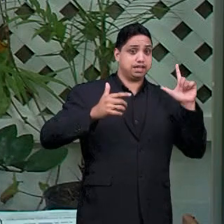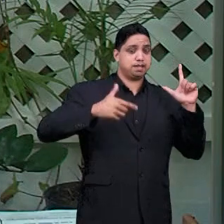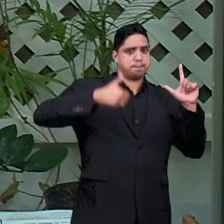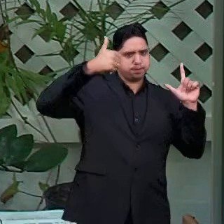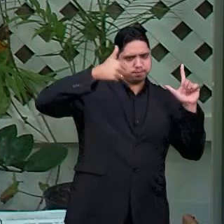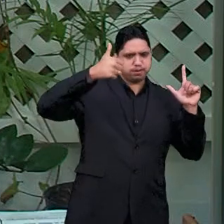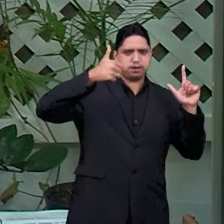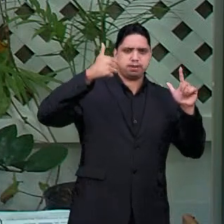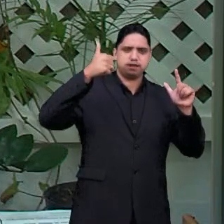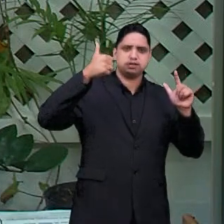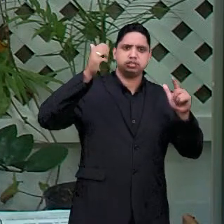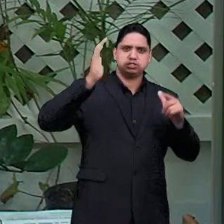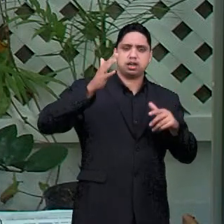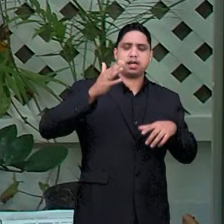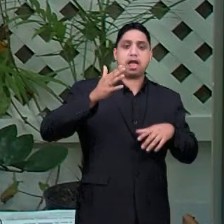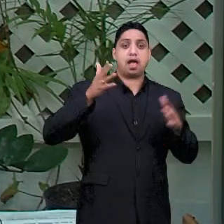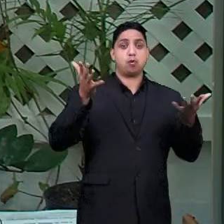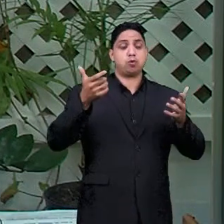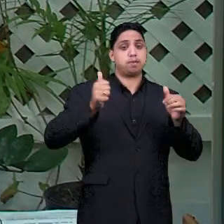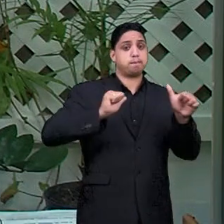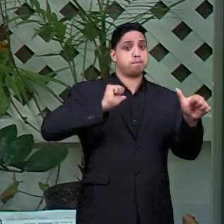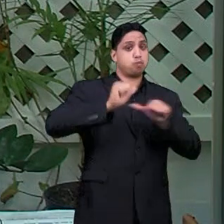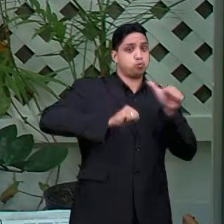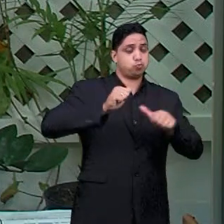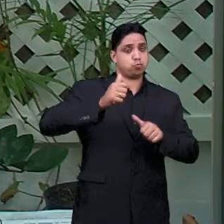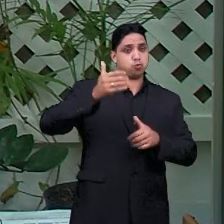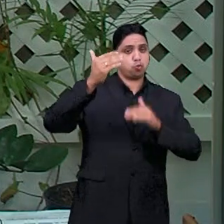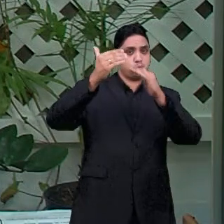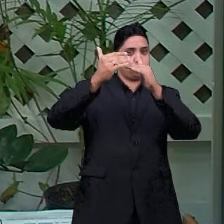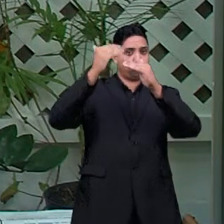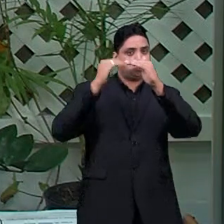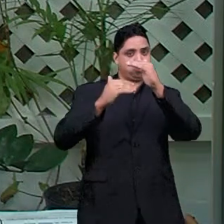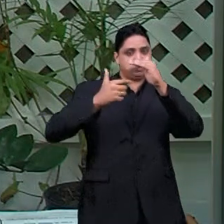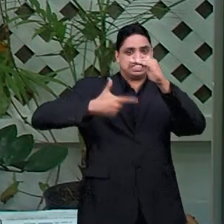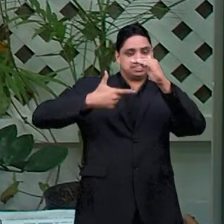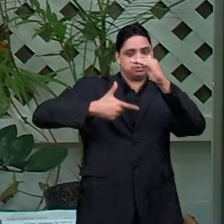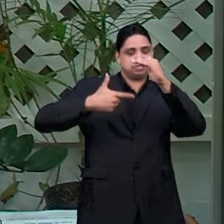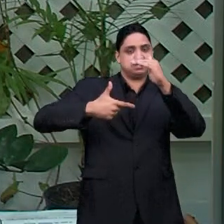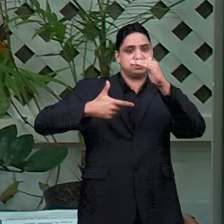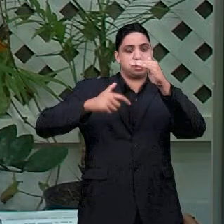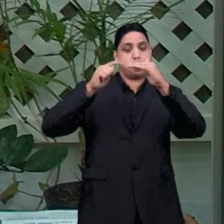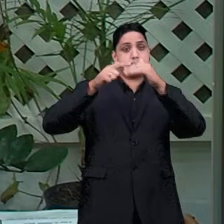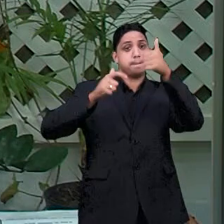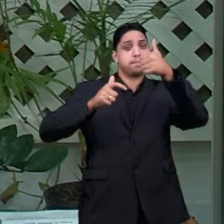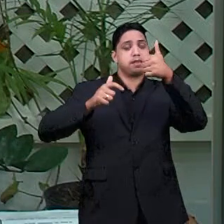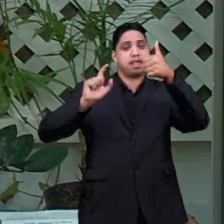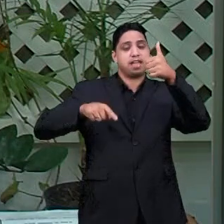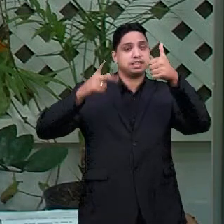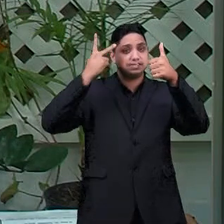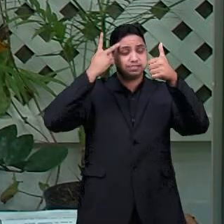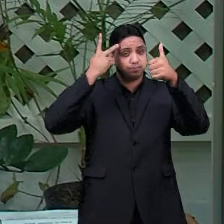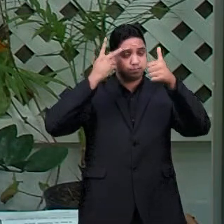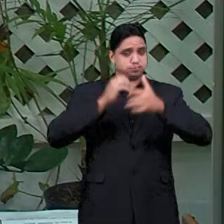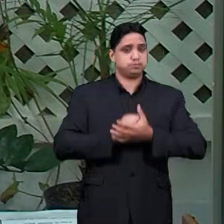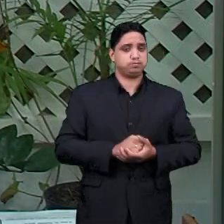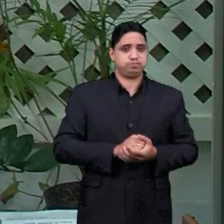en première place de manière proportionnelle. Maintenant, c'est l'État de São Paulo qui arrive en premier. Ça, c'est une